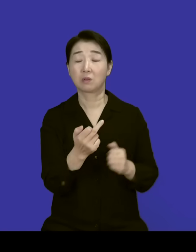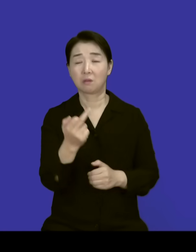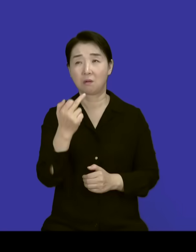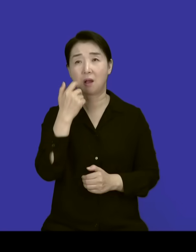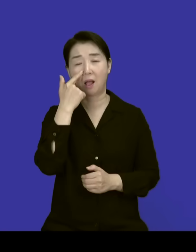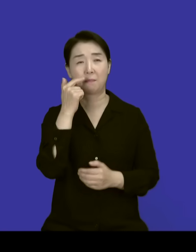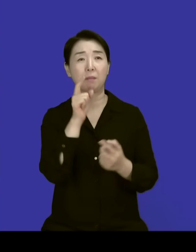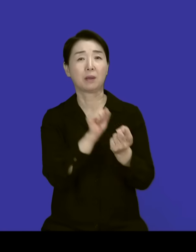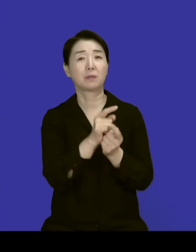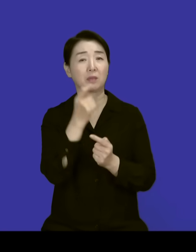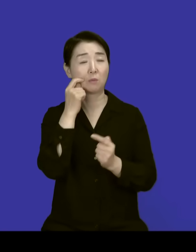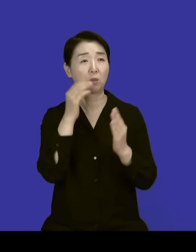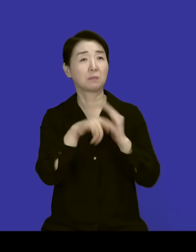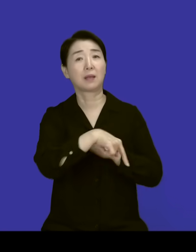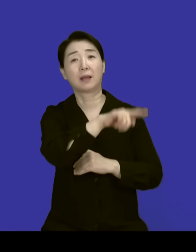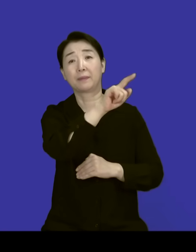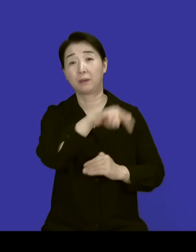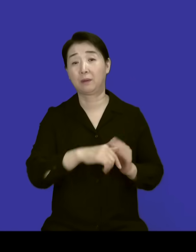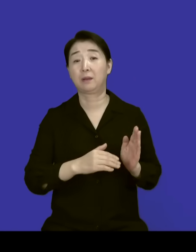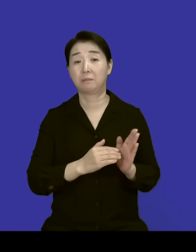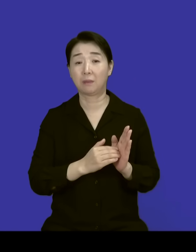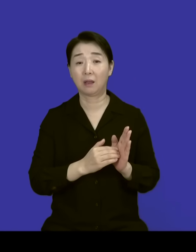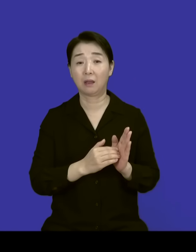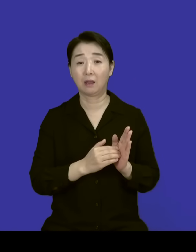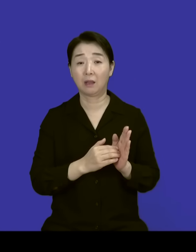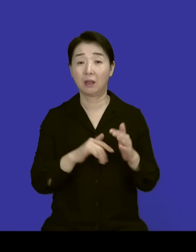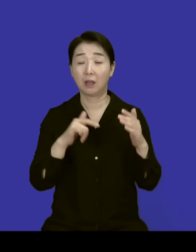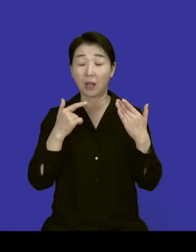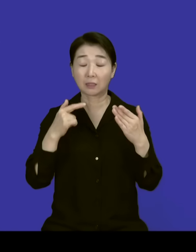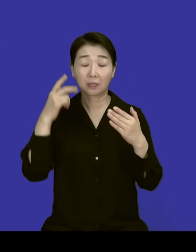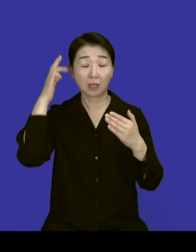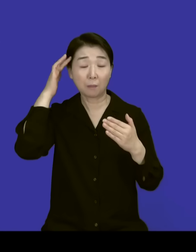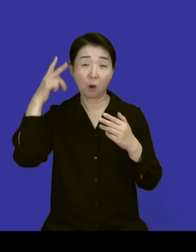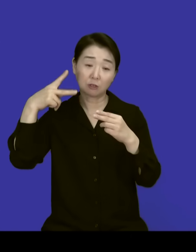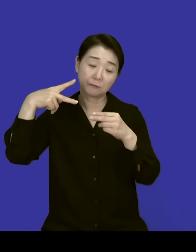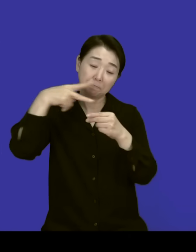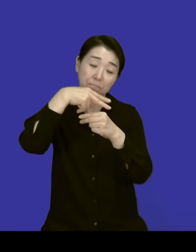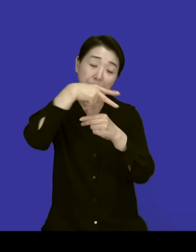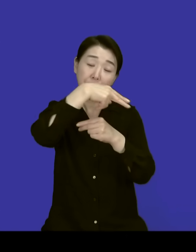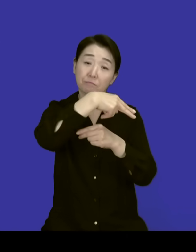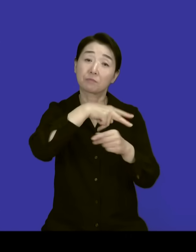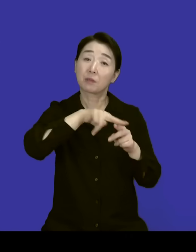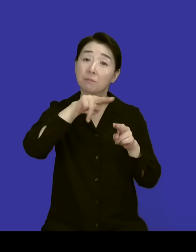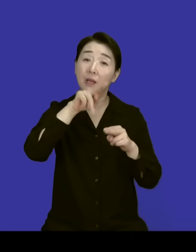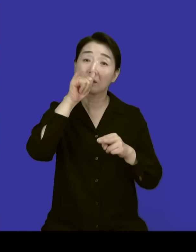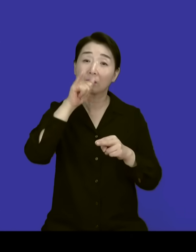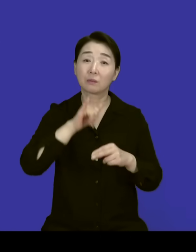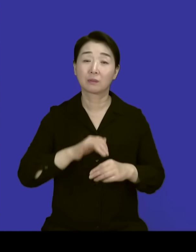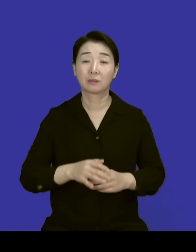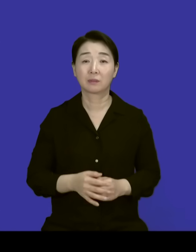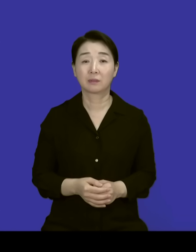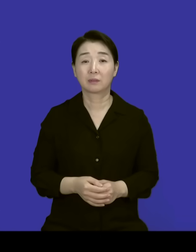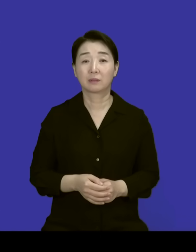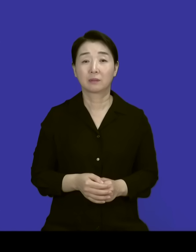네, 집에 갔다 왔어요. 그래가지고 항상 머리를 제가 잘라드리는데 네네.